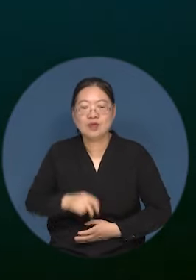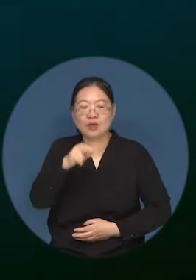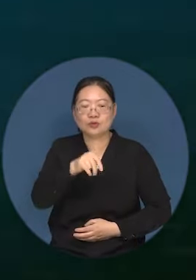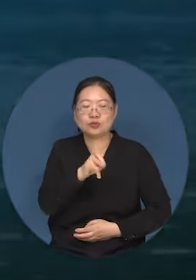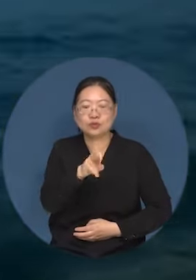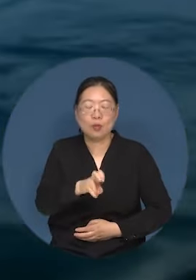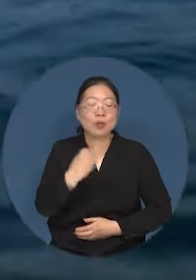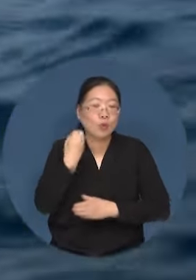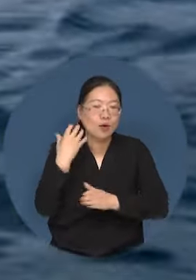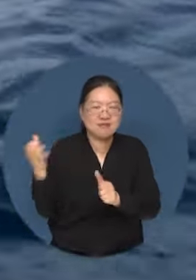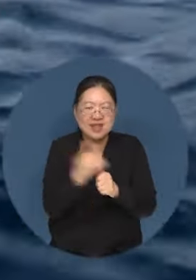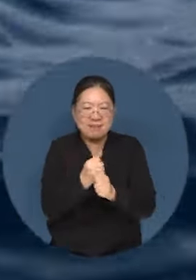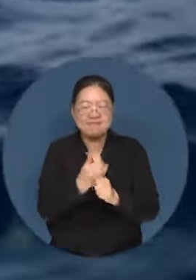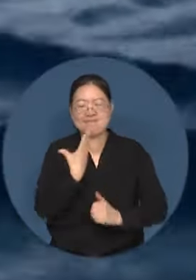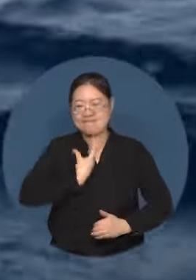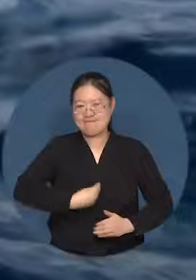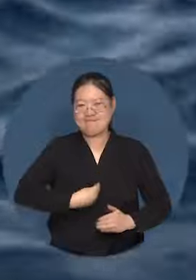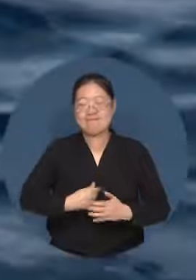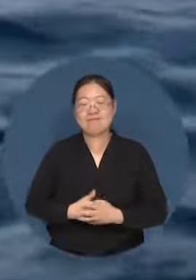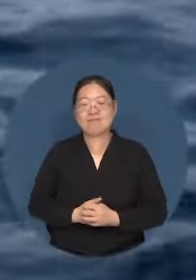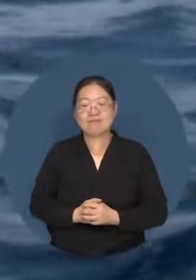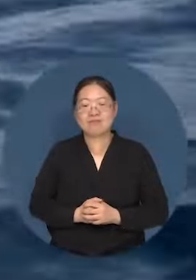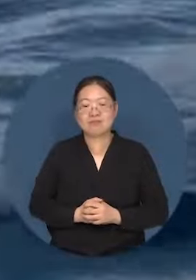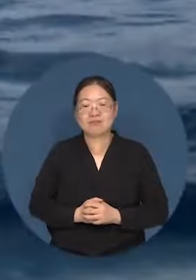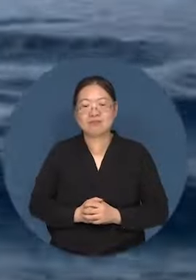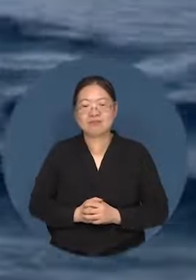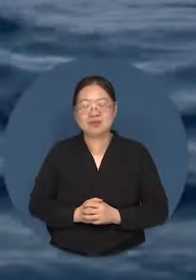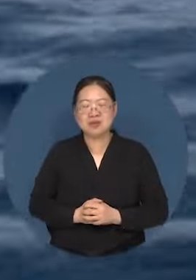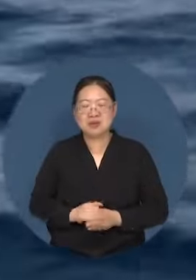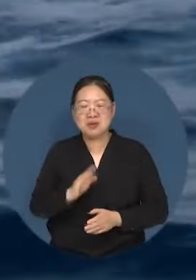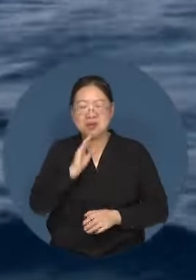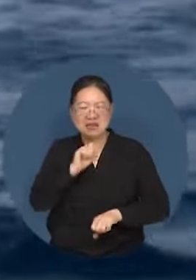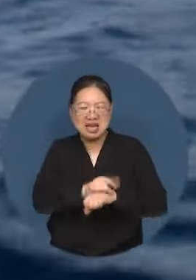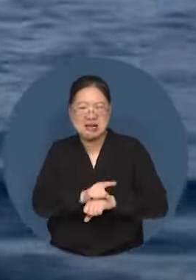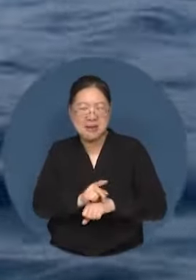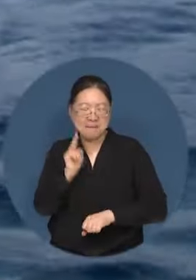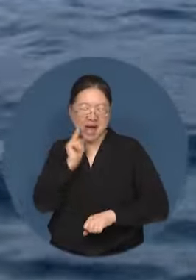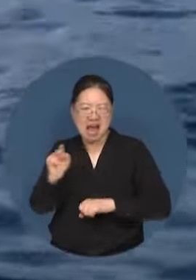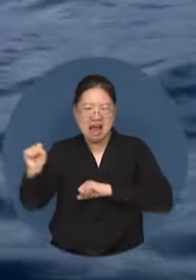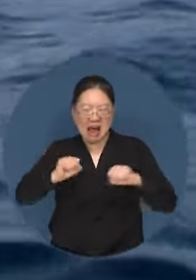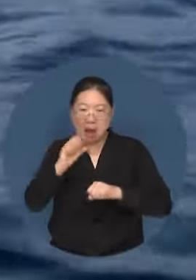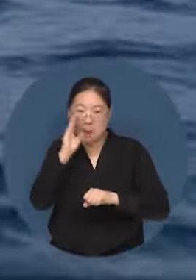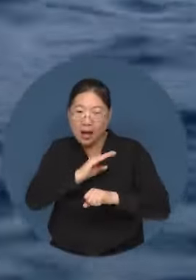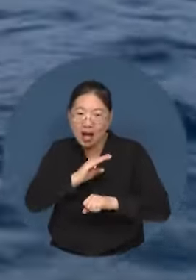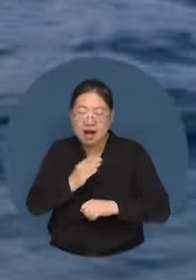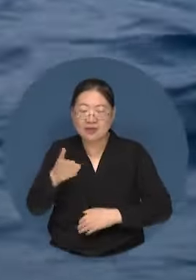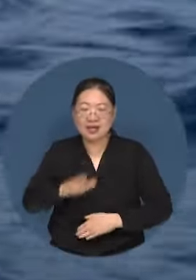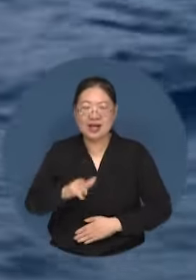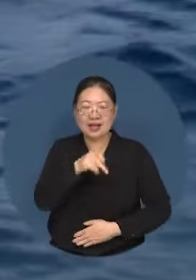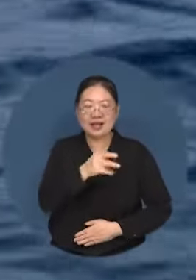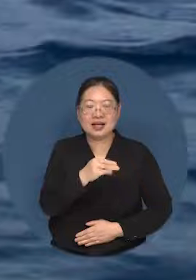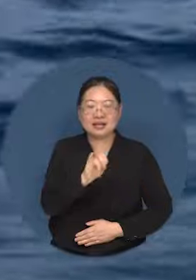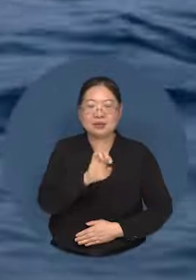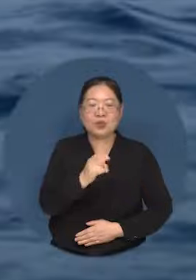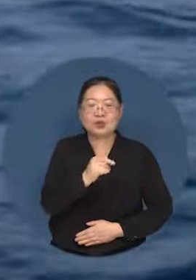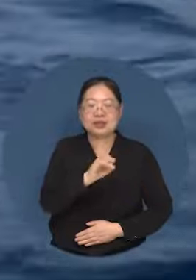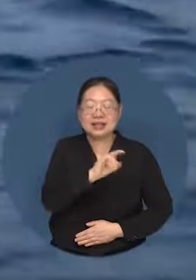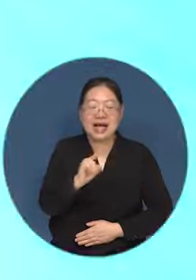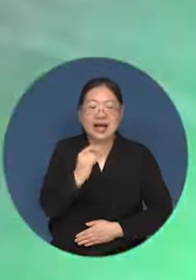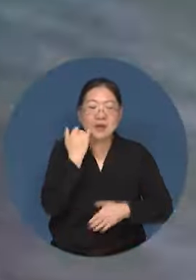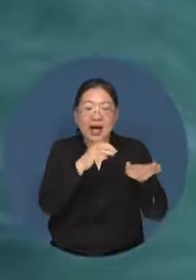수영고래도 잡아먹습니다. 그리고 상당히 포악한데 그 캘리포니아 연안에 귀신고래가